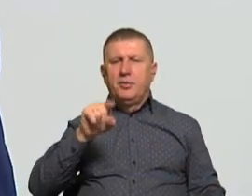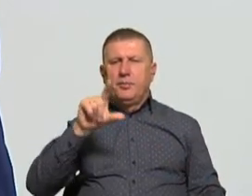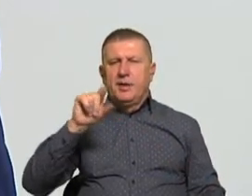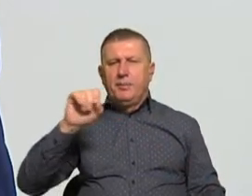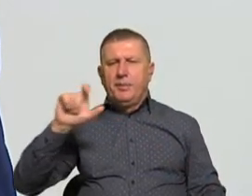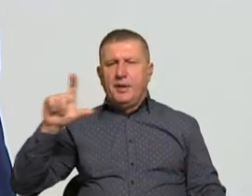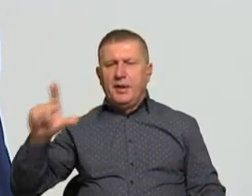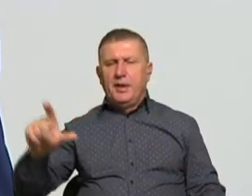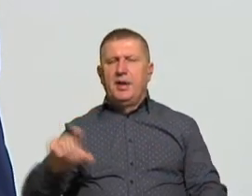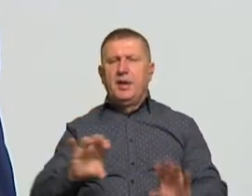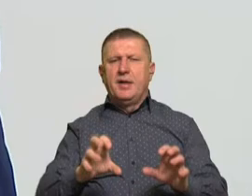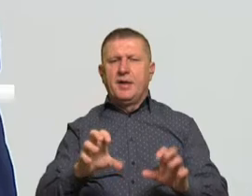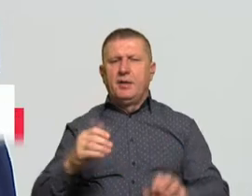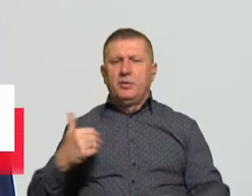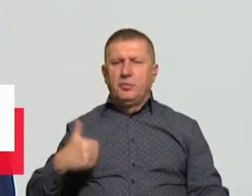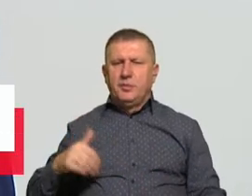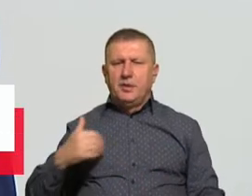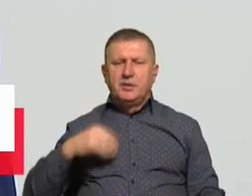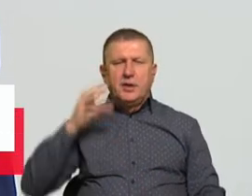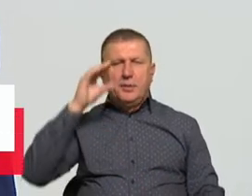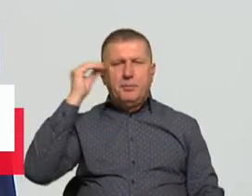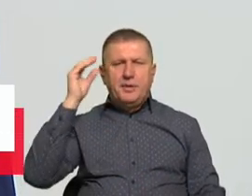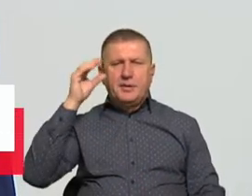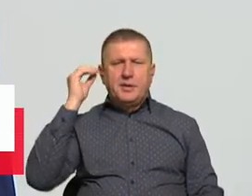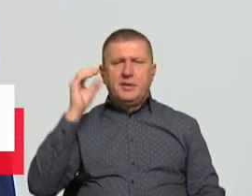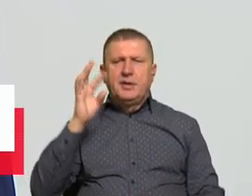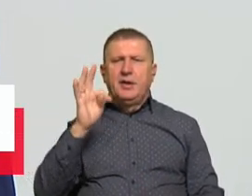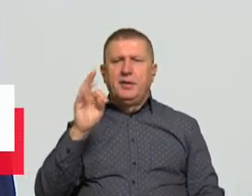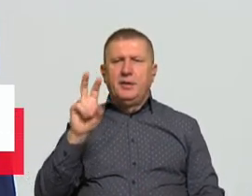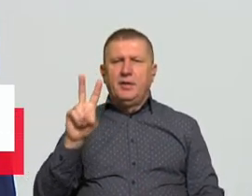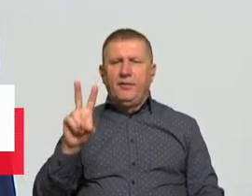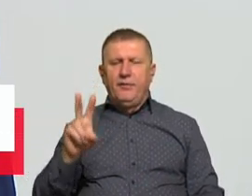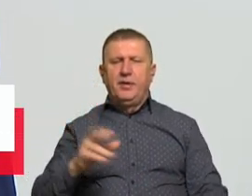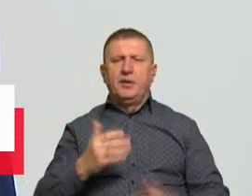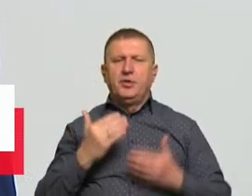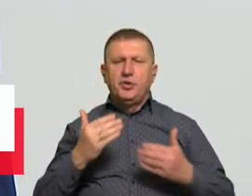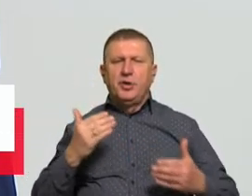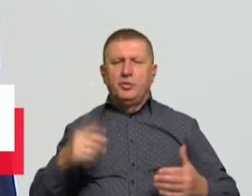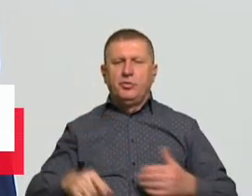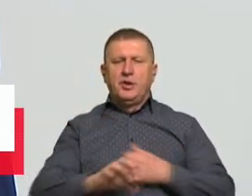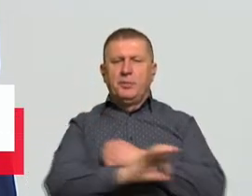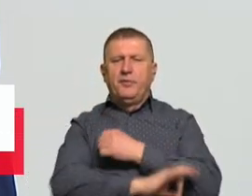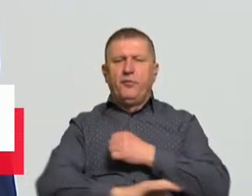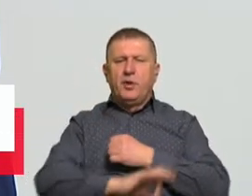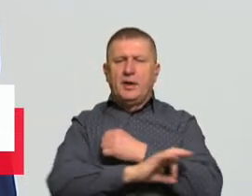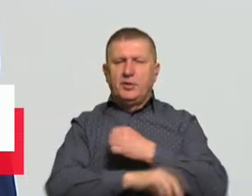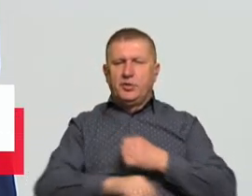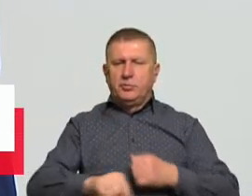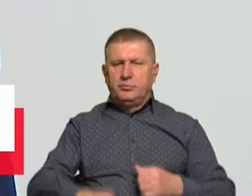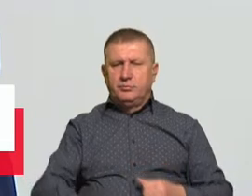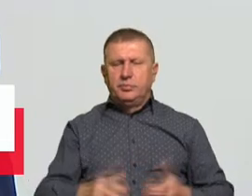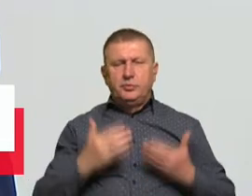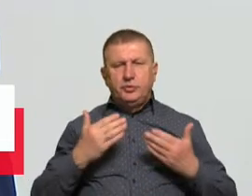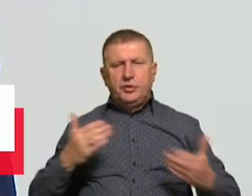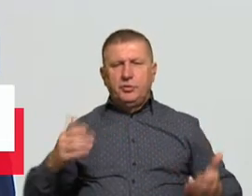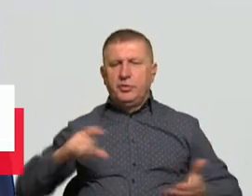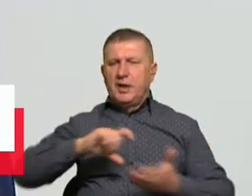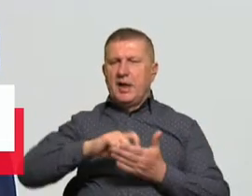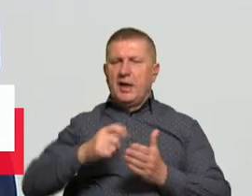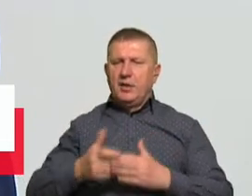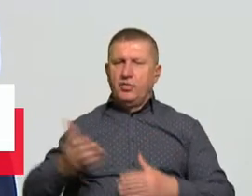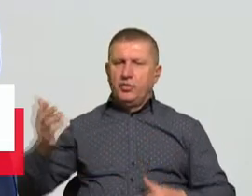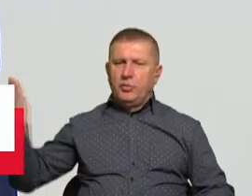Radio Bielsko i Beskidzka TV. Dziękujemy oczywiście władzom uczelni Uniwersytetu Bielsko-Bielskiego za udostępnienie auli,